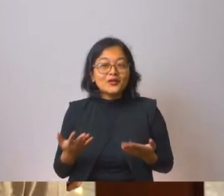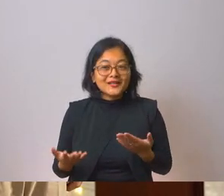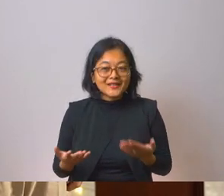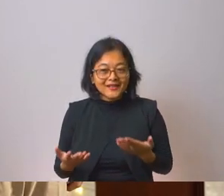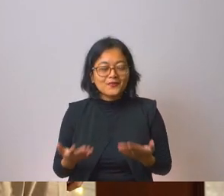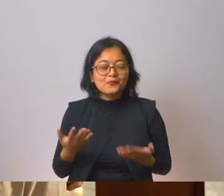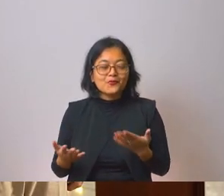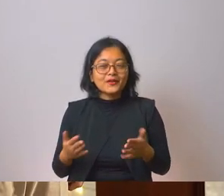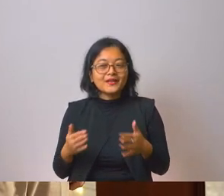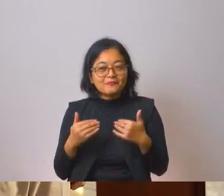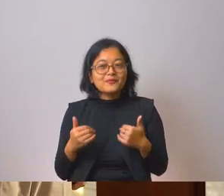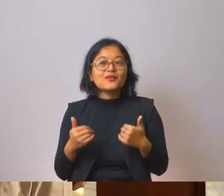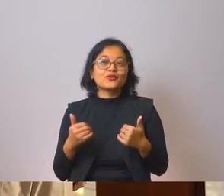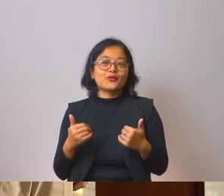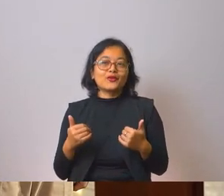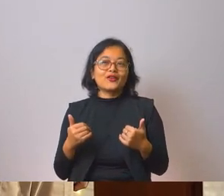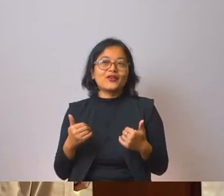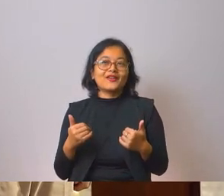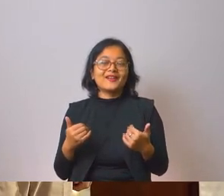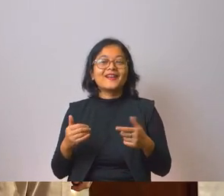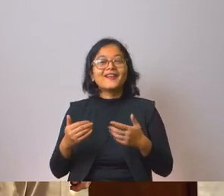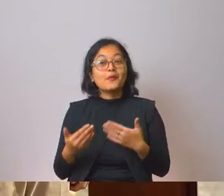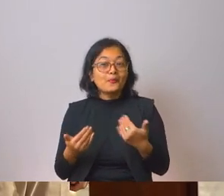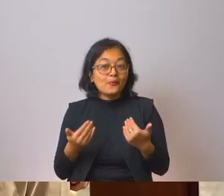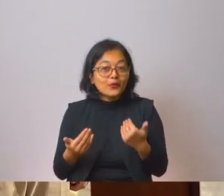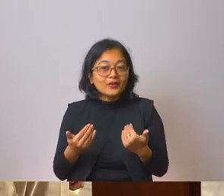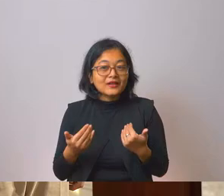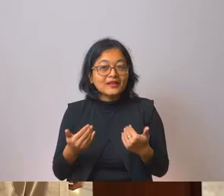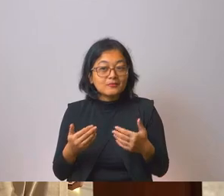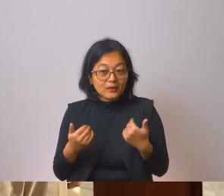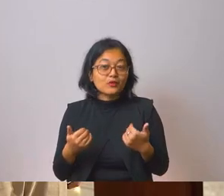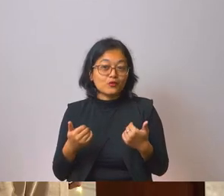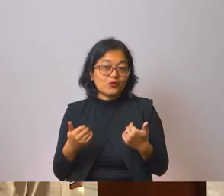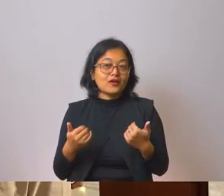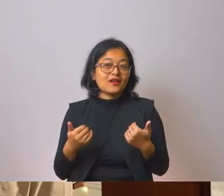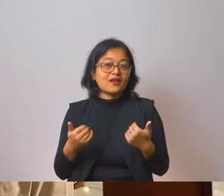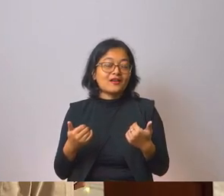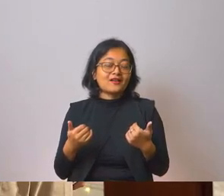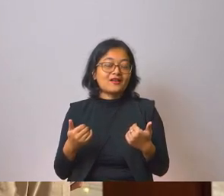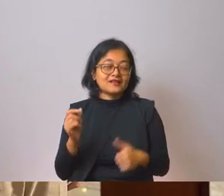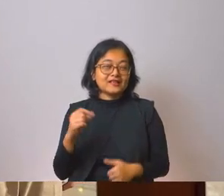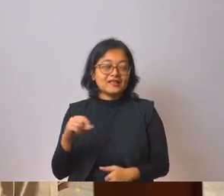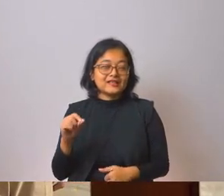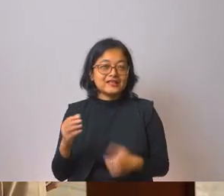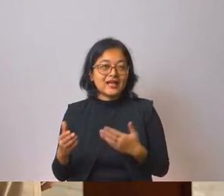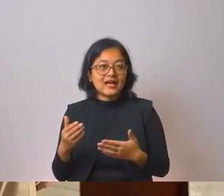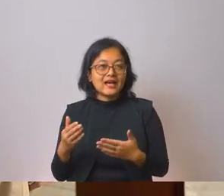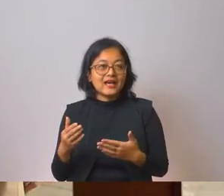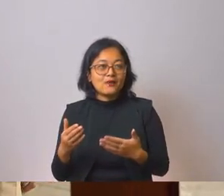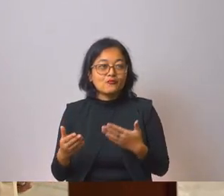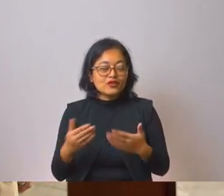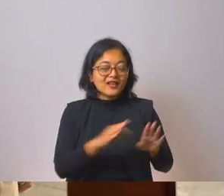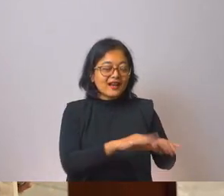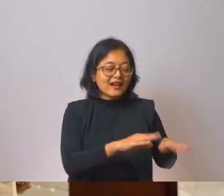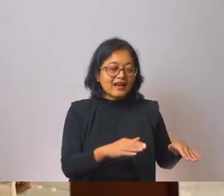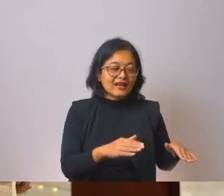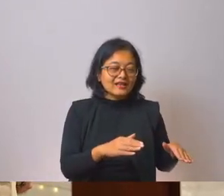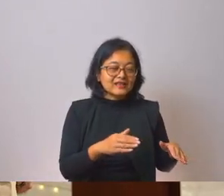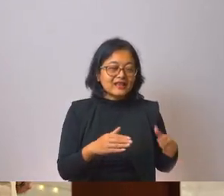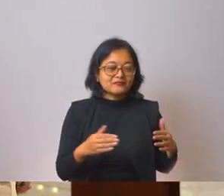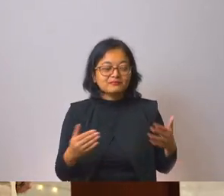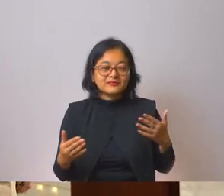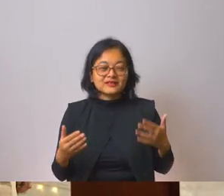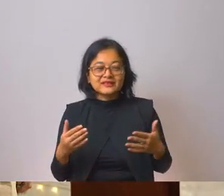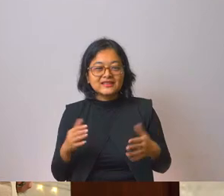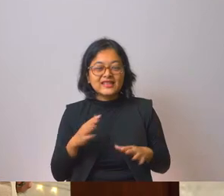percakapannya. Tetapi anak-anak merasa tidak nyaman dengan hal itu. Sadarkah kita sebagai orang dewasa? Cuma dua